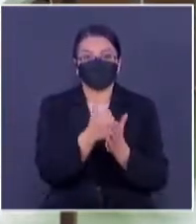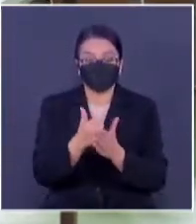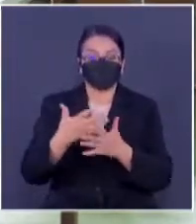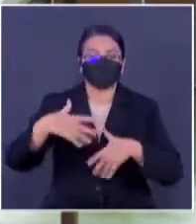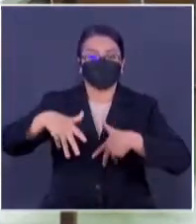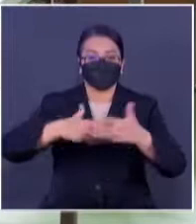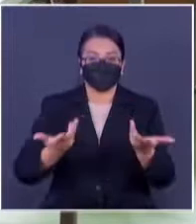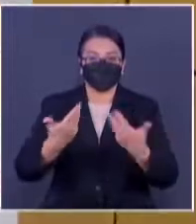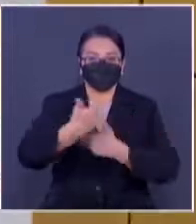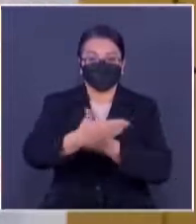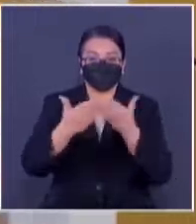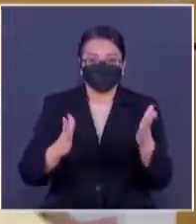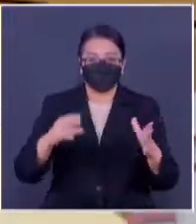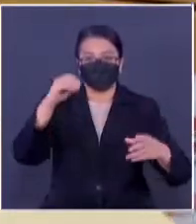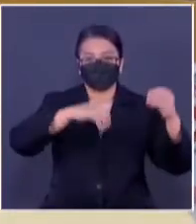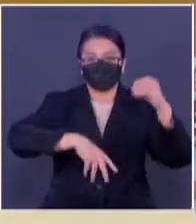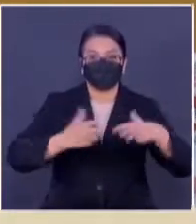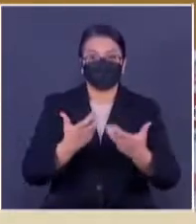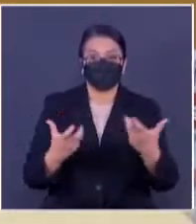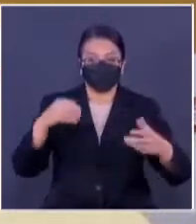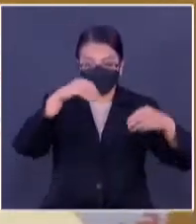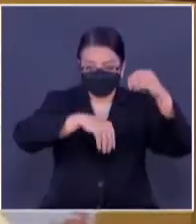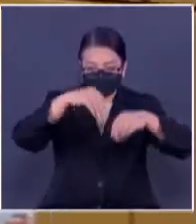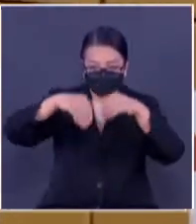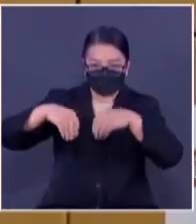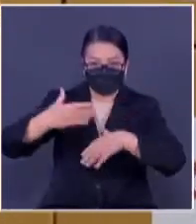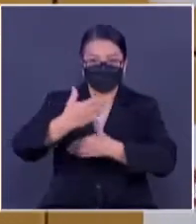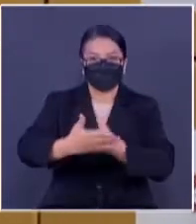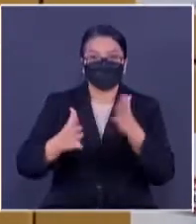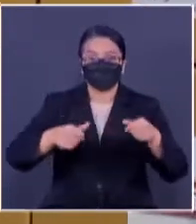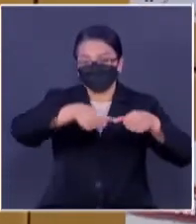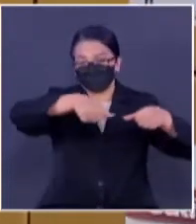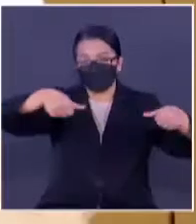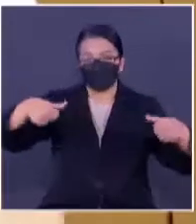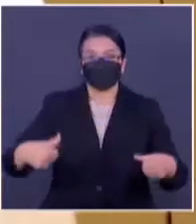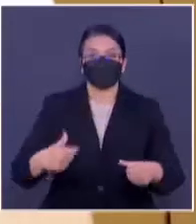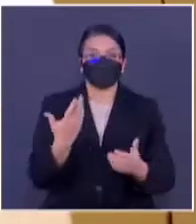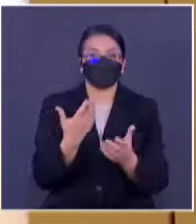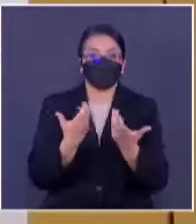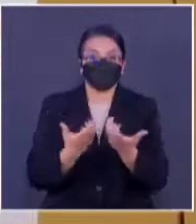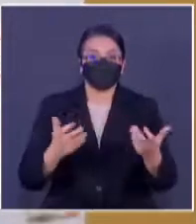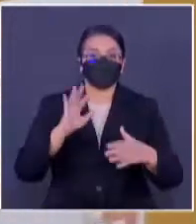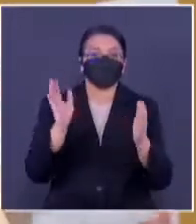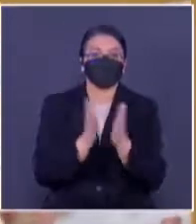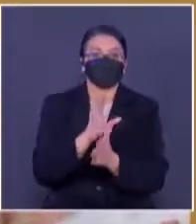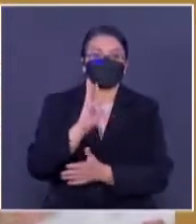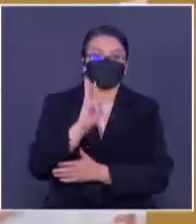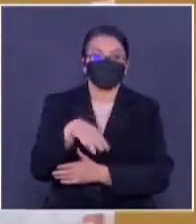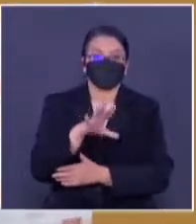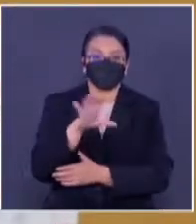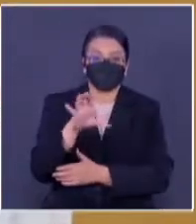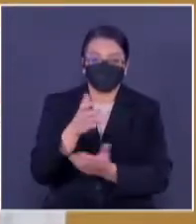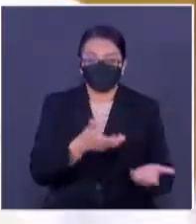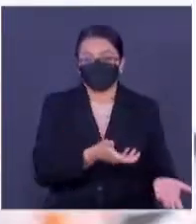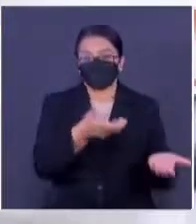นะร่วมกันเป็นจิตอาสานะครับก็ทยอยแพ็คแฮปปี้บ็อกซ์กล่องปันด้วยใจจำนวน 6,500 กล่องที่จะส่งต่อไปยังคุณผู้